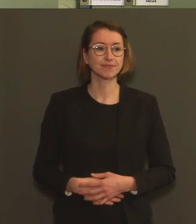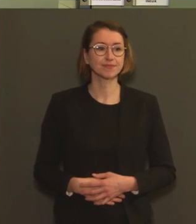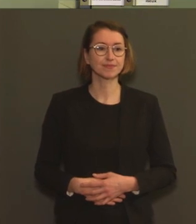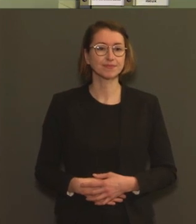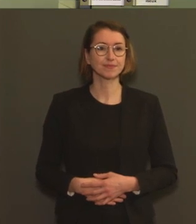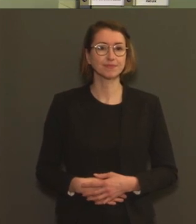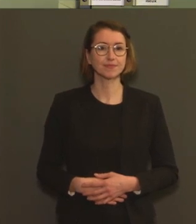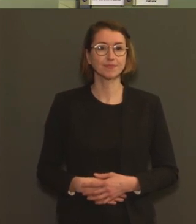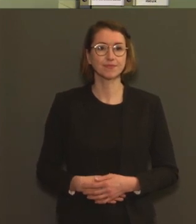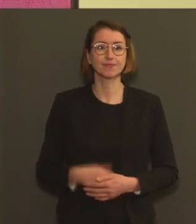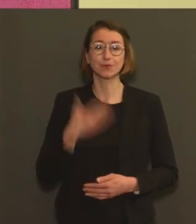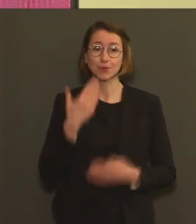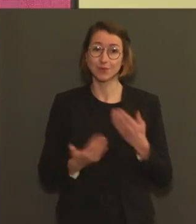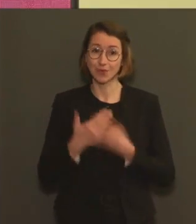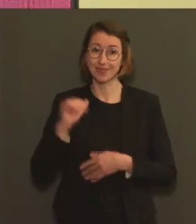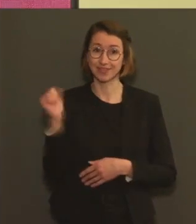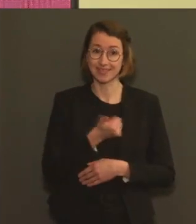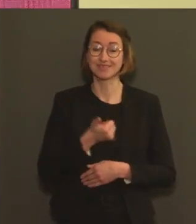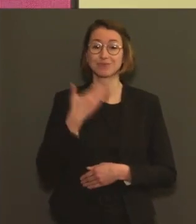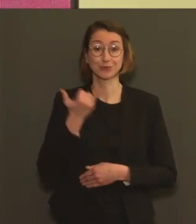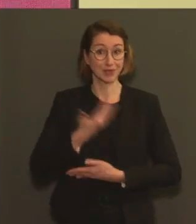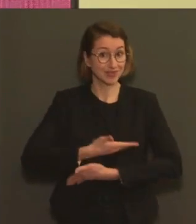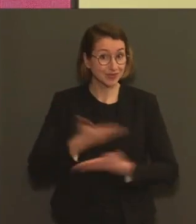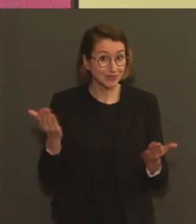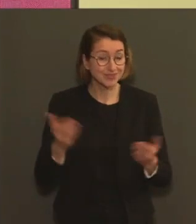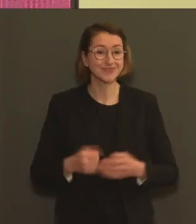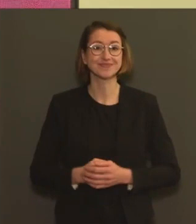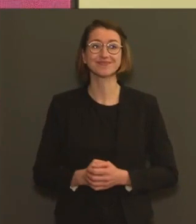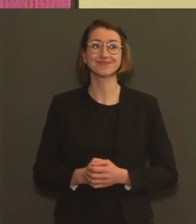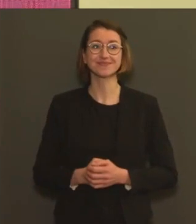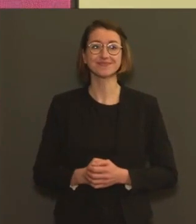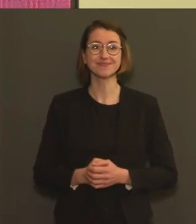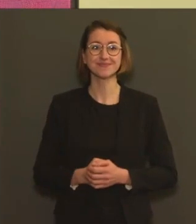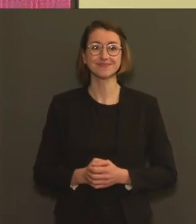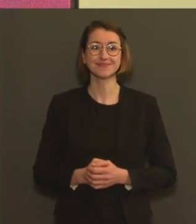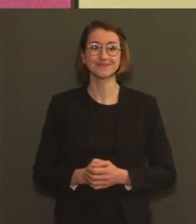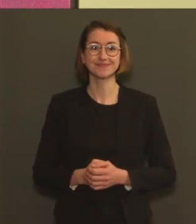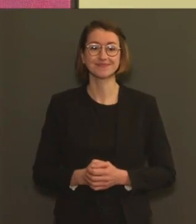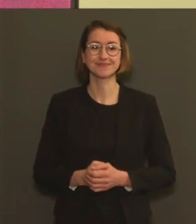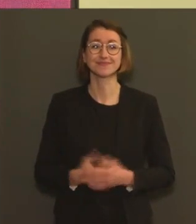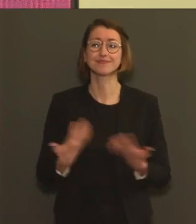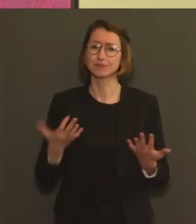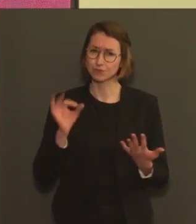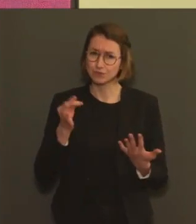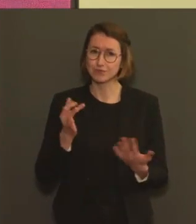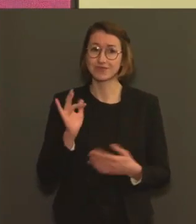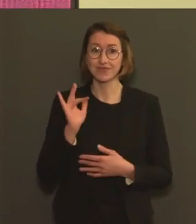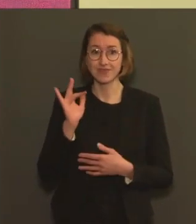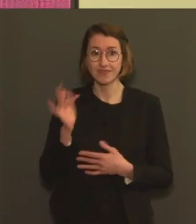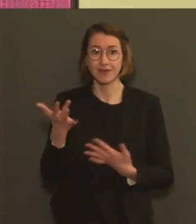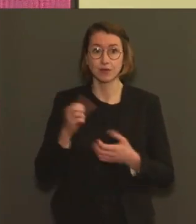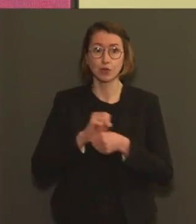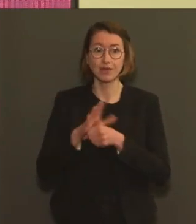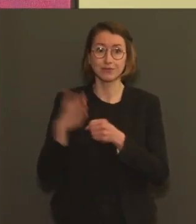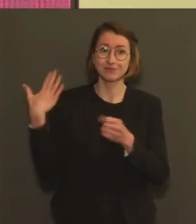Goedendag iedereen, bonjour à toutes, bonjour à tous. Alors le bout du tunnel est de plus en plus en vue pour nos maisons de repos,